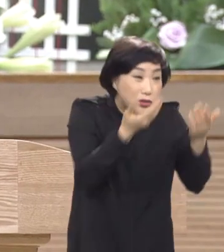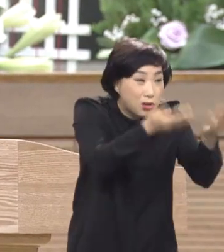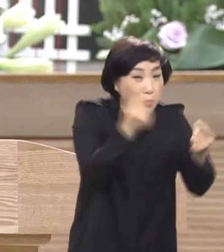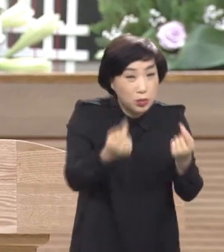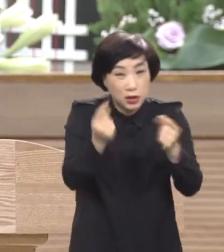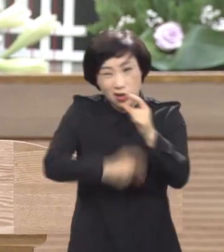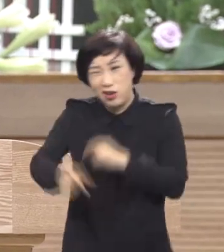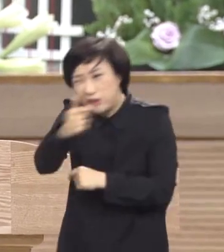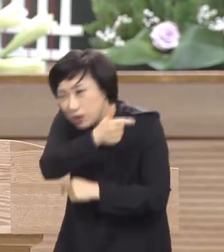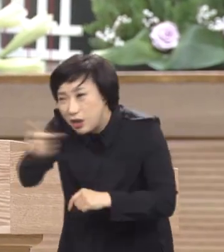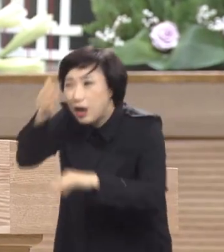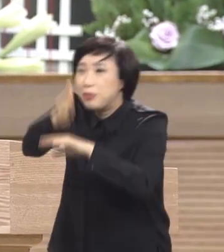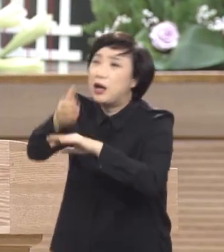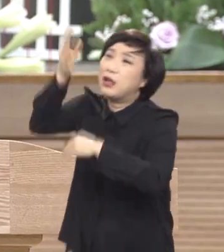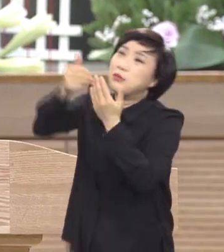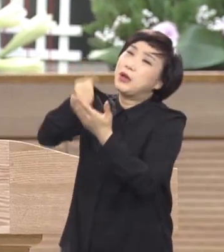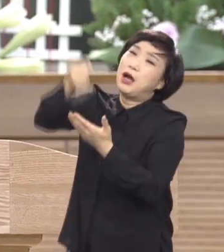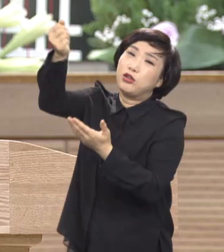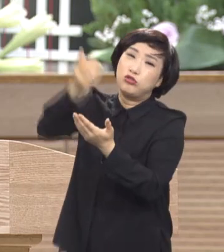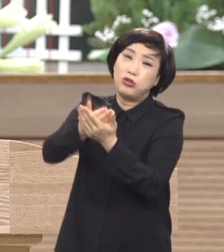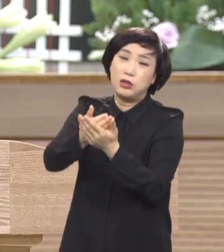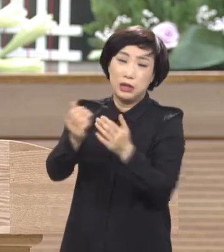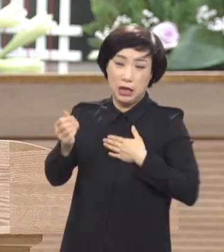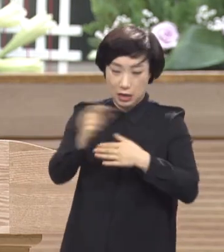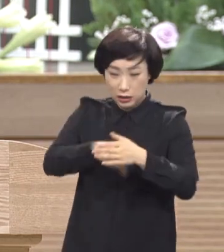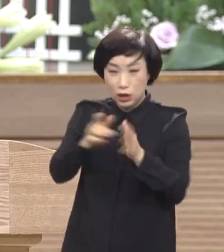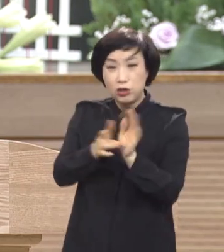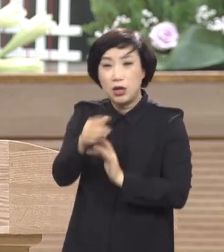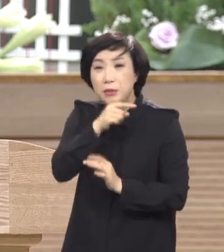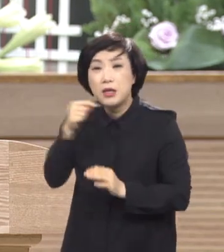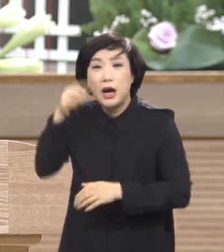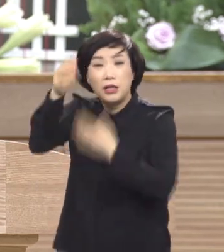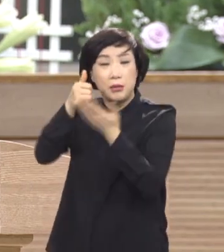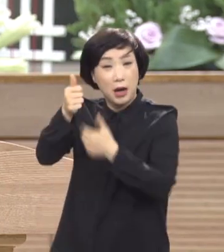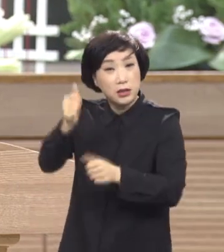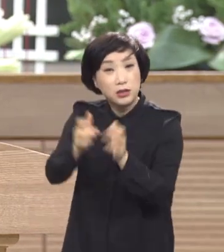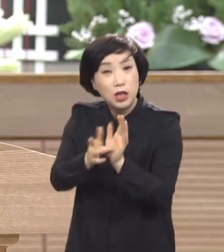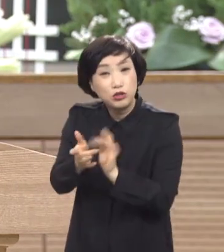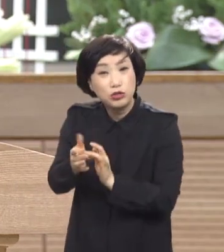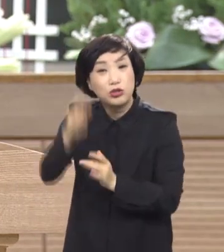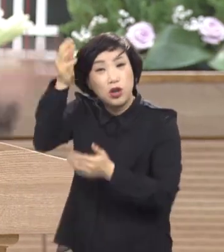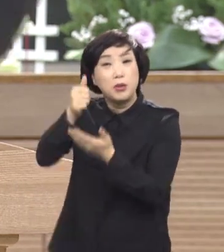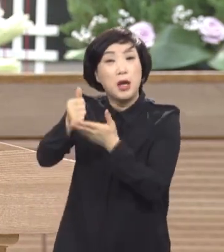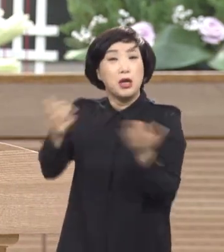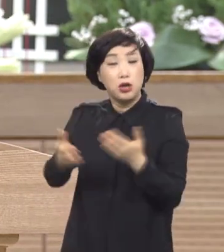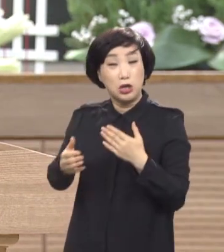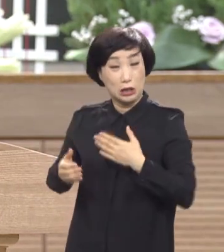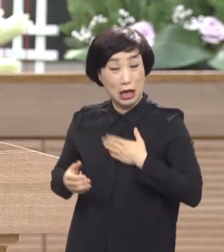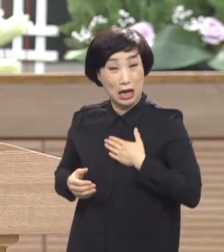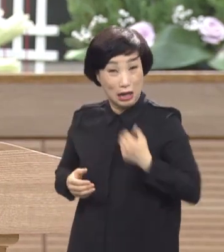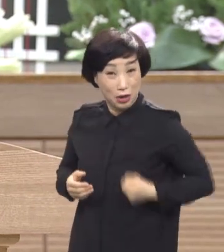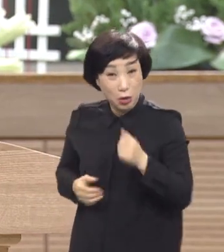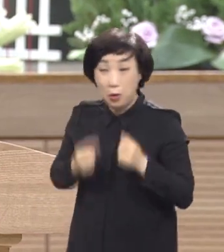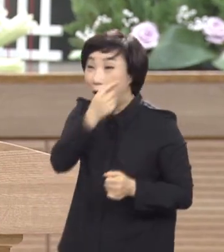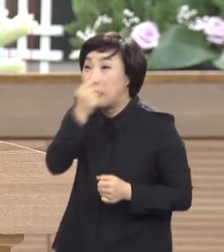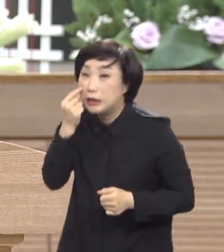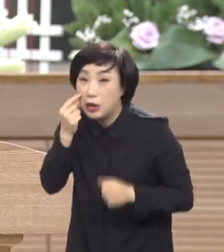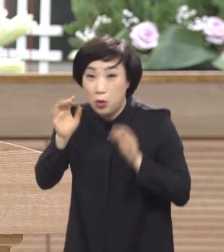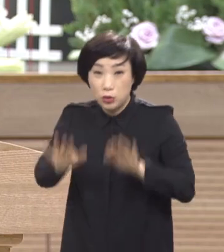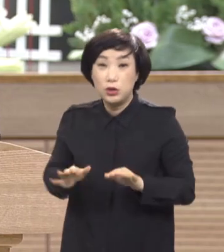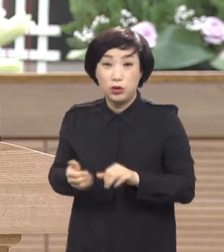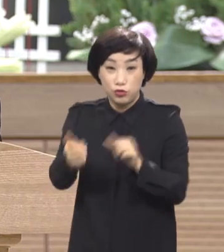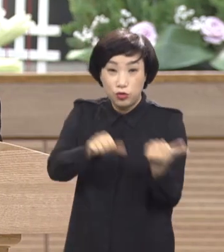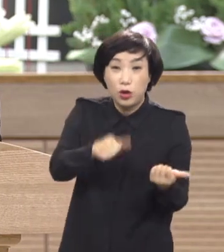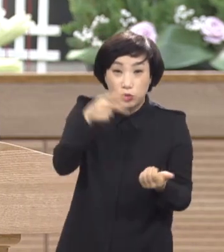받으소서 내 안에 예수의 피가 하나님의 아들이 그리고 성령 역사가 있음을 확인하며 오늘